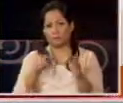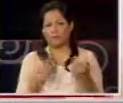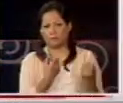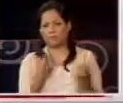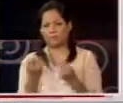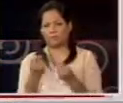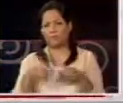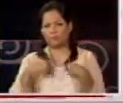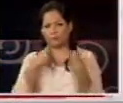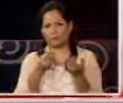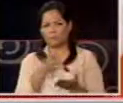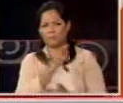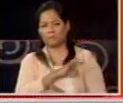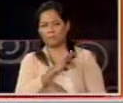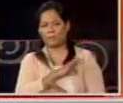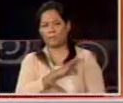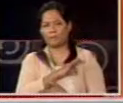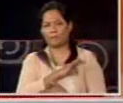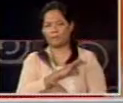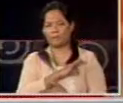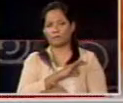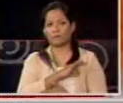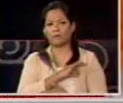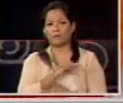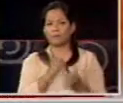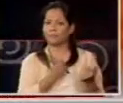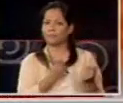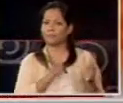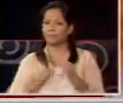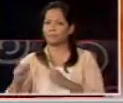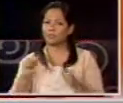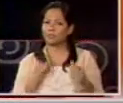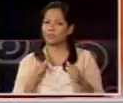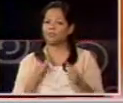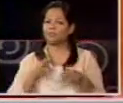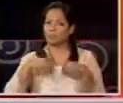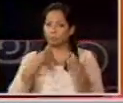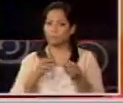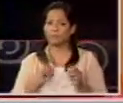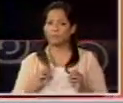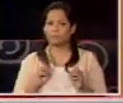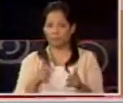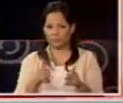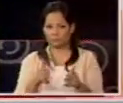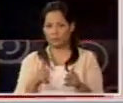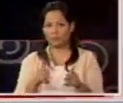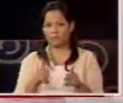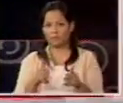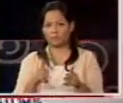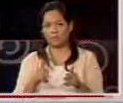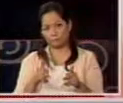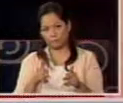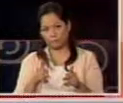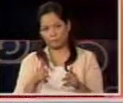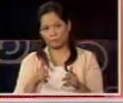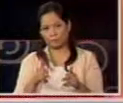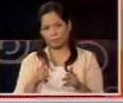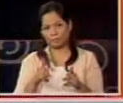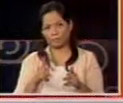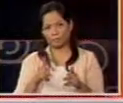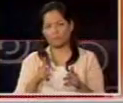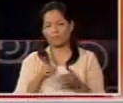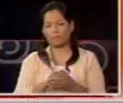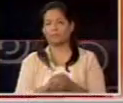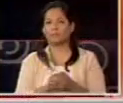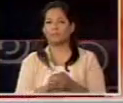were given the benefit of a remedial action. They were given the opportunity to hire and engage a lawyer of their